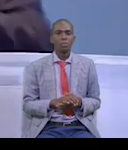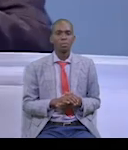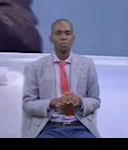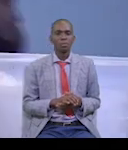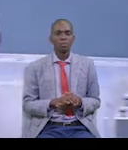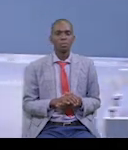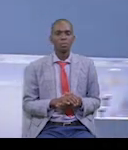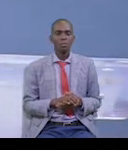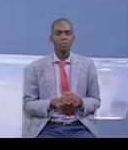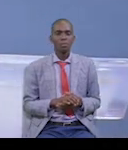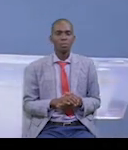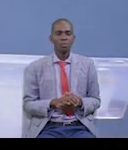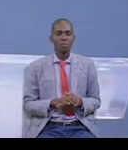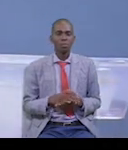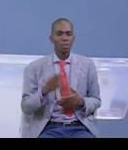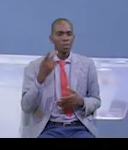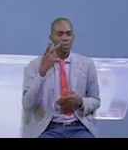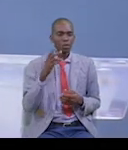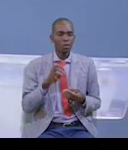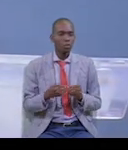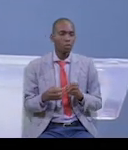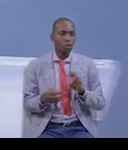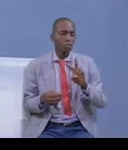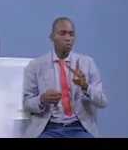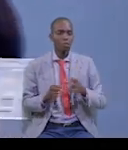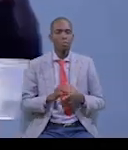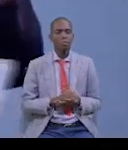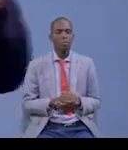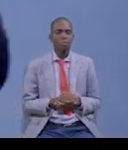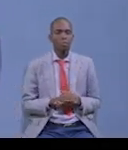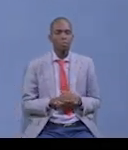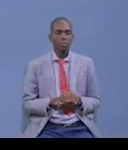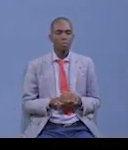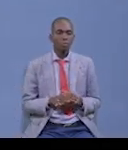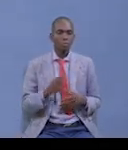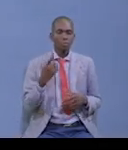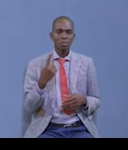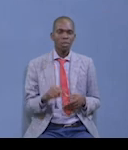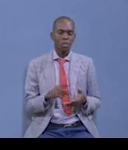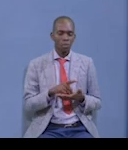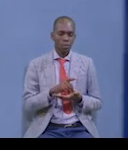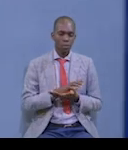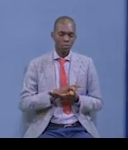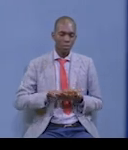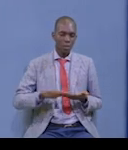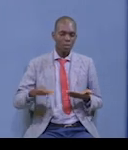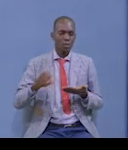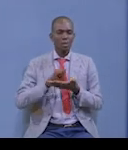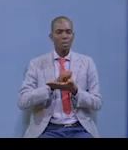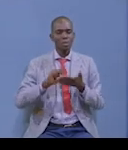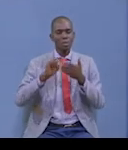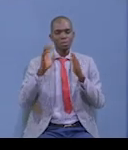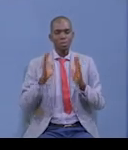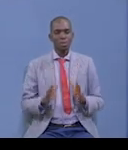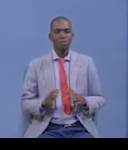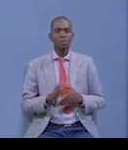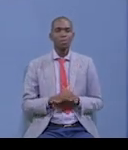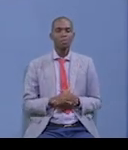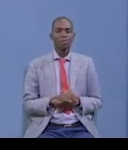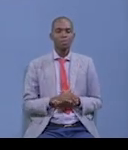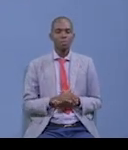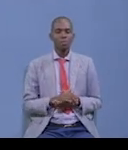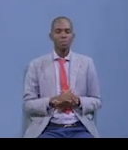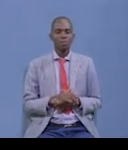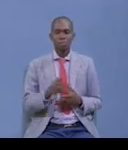ప్రయోజనకరంగా చేస్తుంది. Look at number 2 there. రెండవ అంశాన్ని చూడండి. The purifying sanctifier. పవిత్రపరచు పరిశుద్ధుడు.